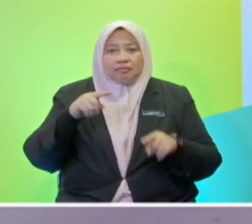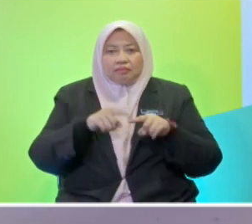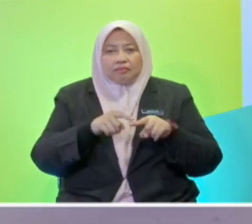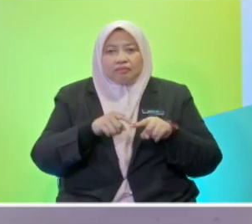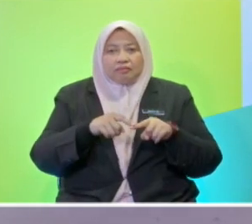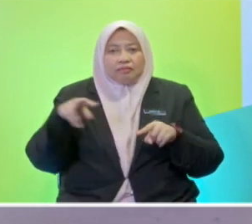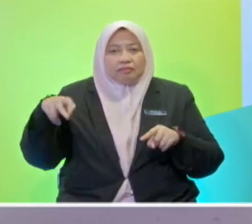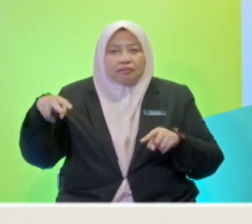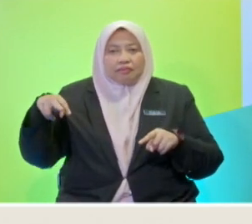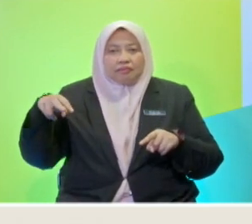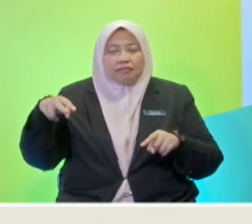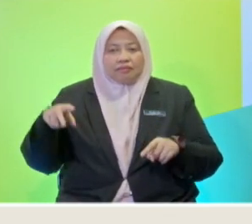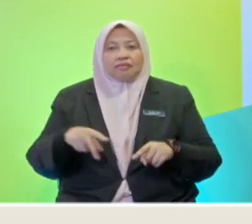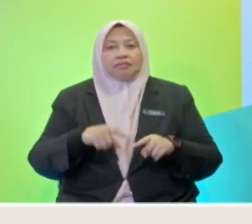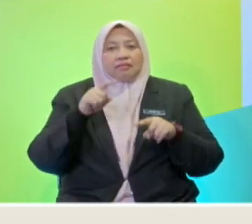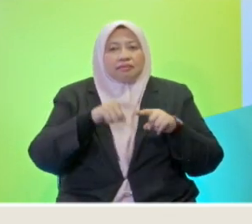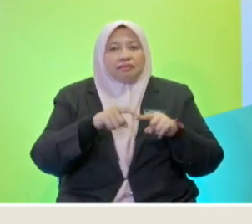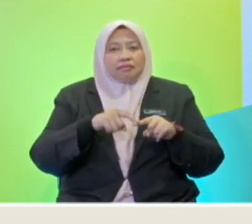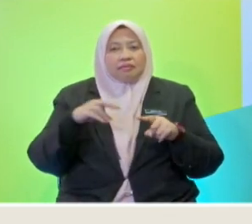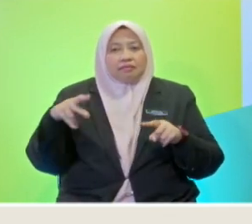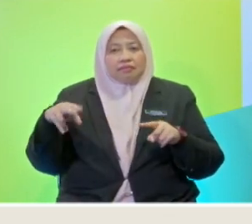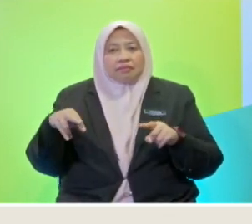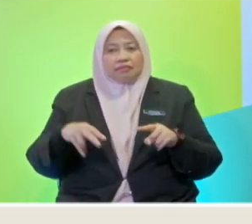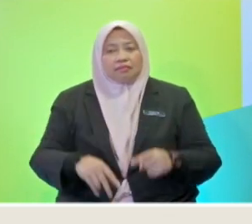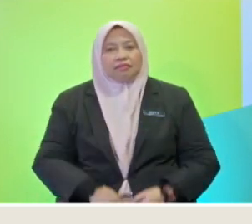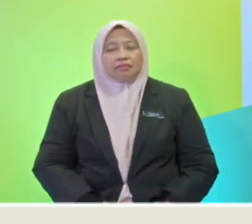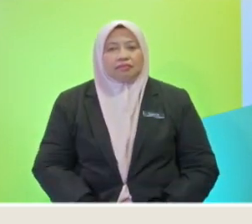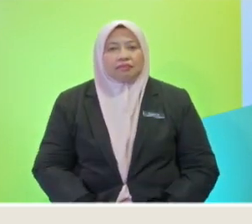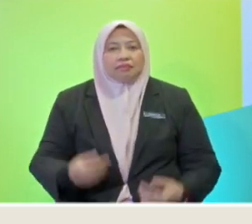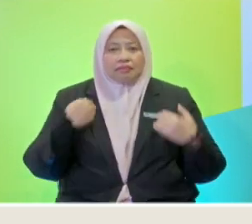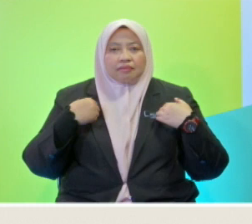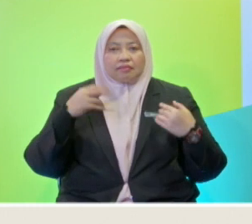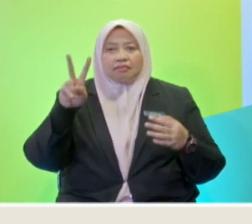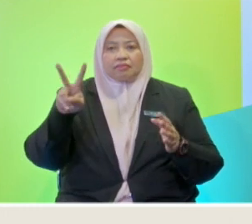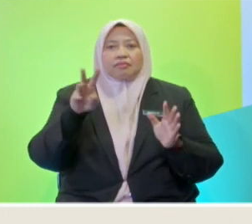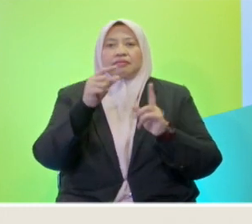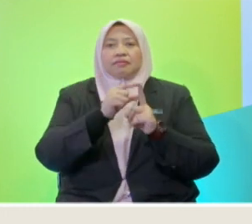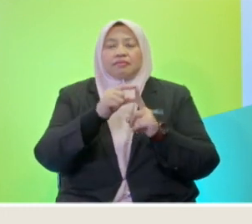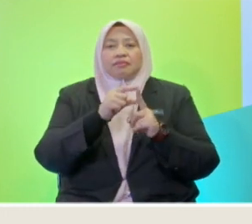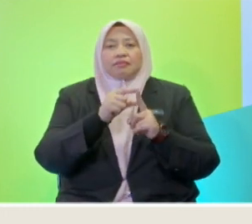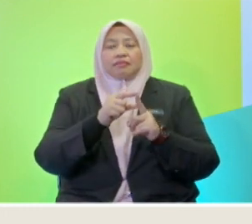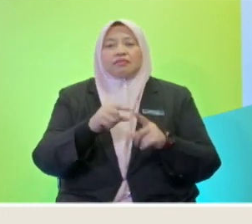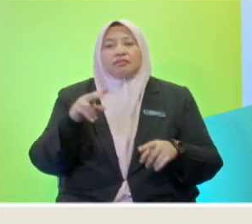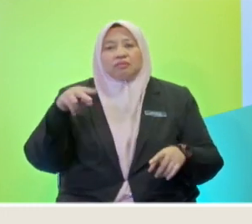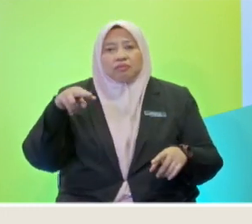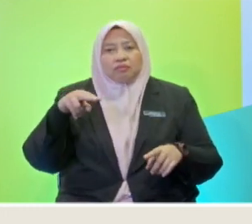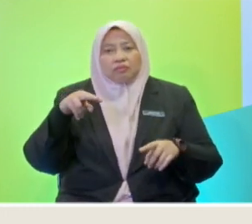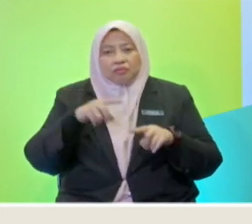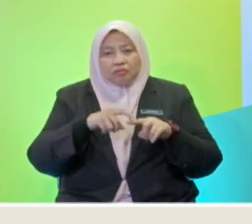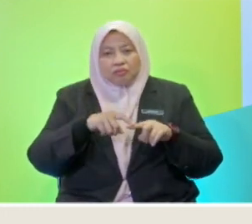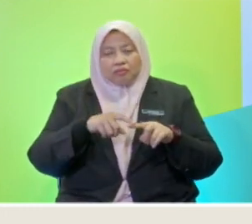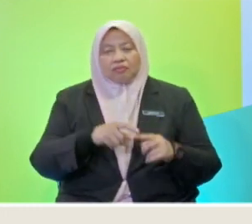kaki kuku kaki ada dua perkataan kuku dan kaki kalau